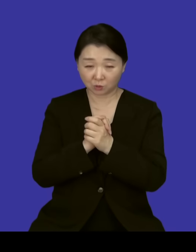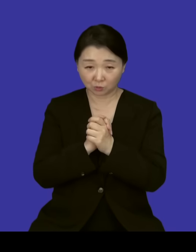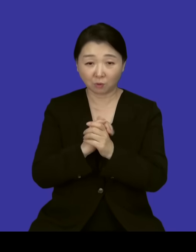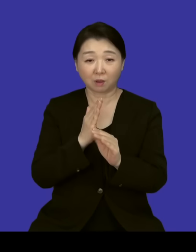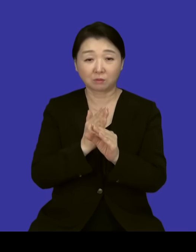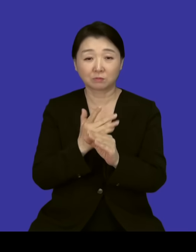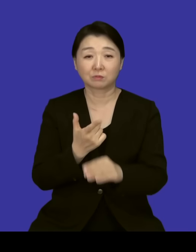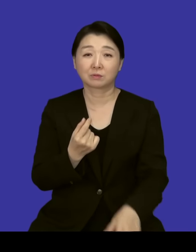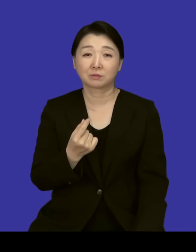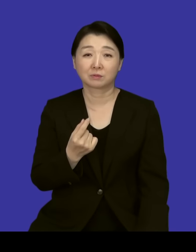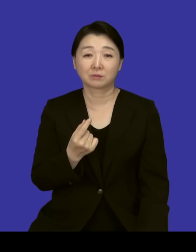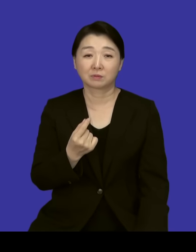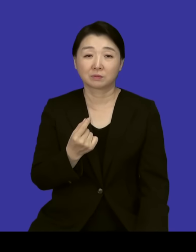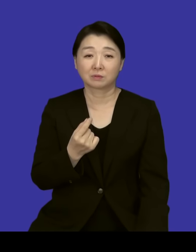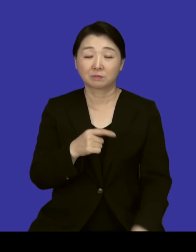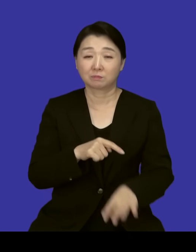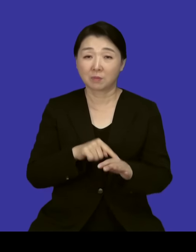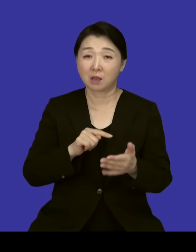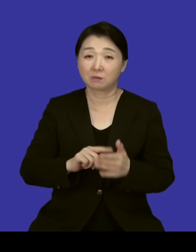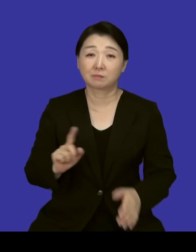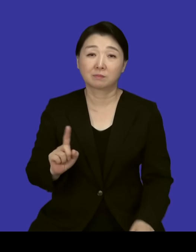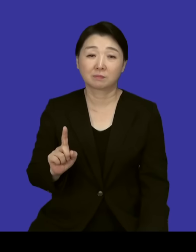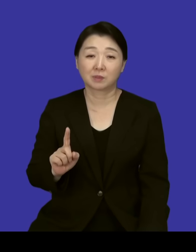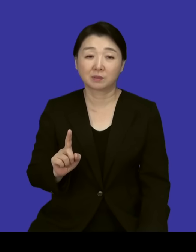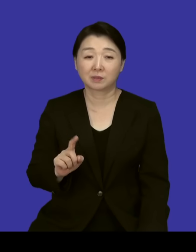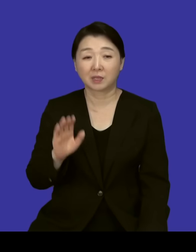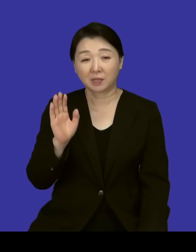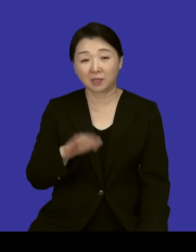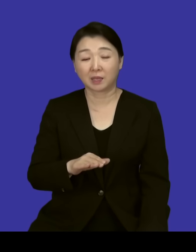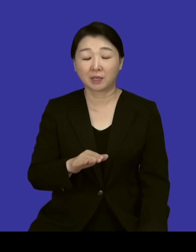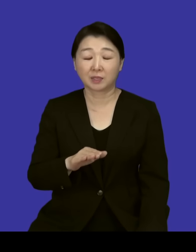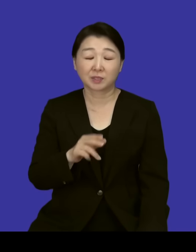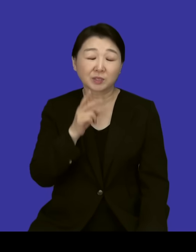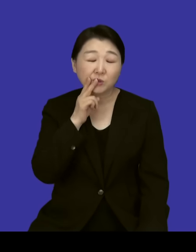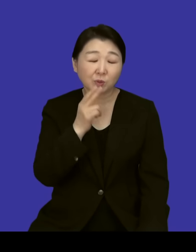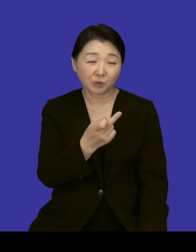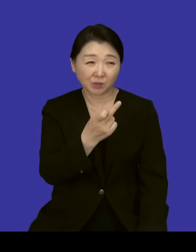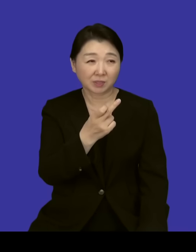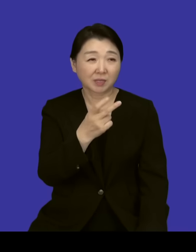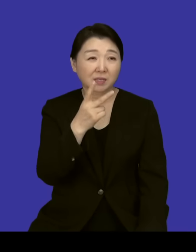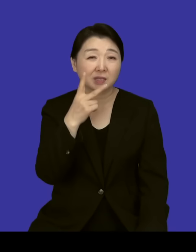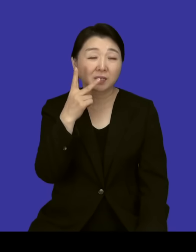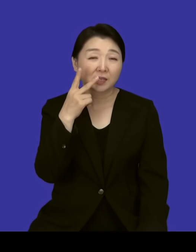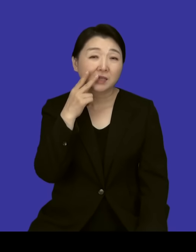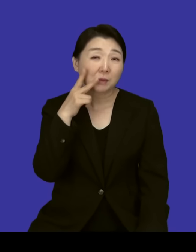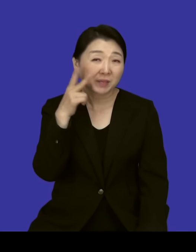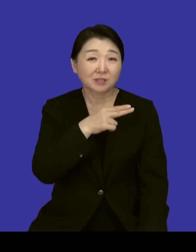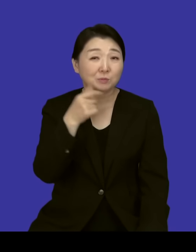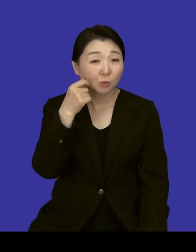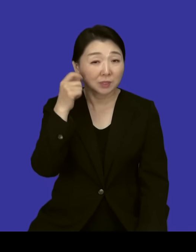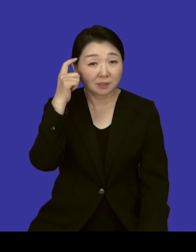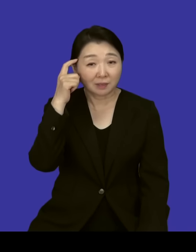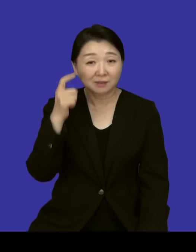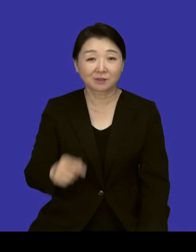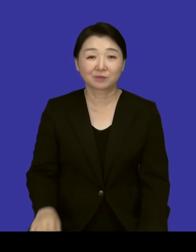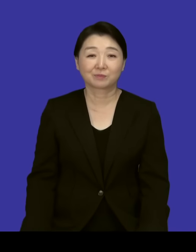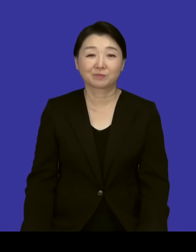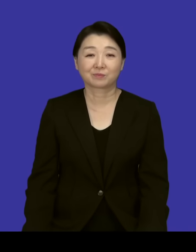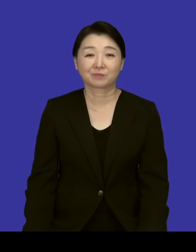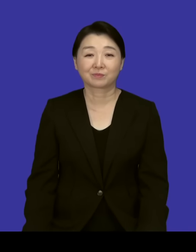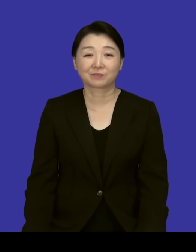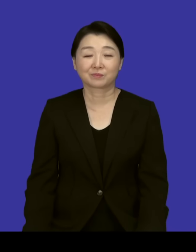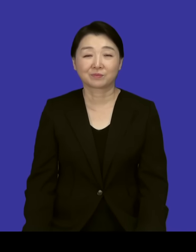하는데 마음 한 구석에 그 꼴초 형이 무슨 담배를 끊어 이런 마음이 드는 거예요. 예. 그래서